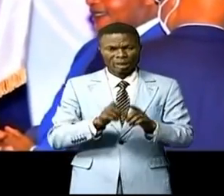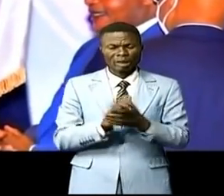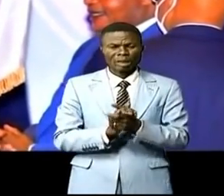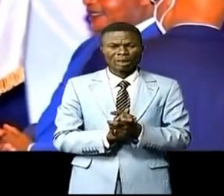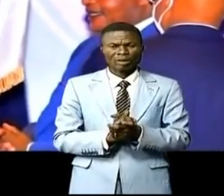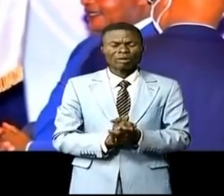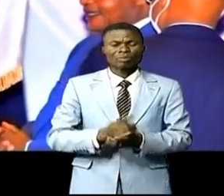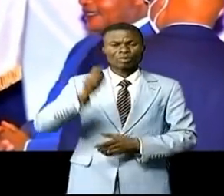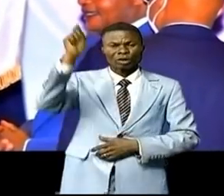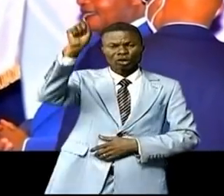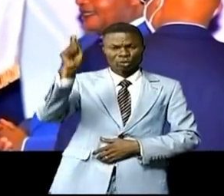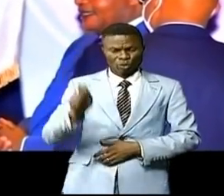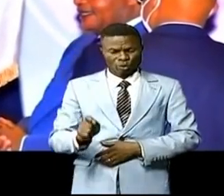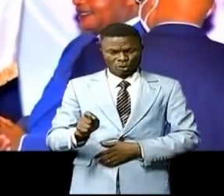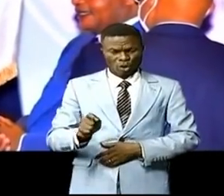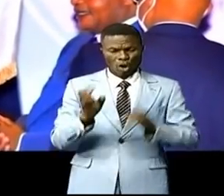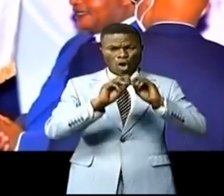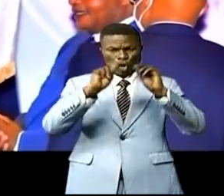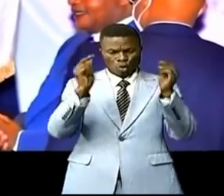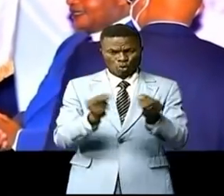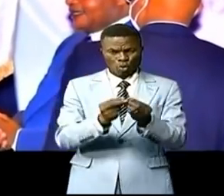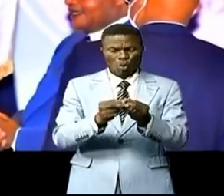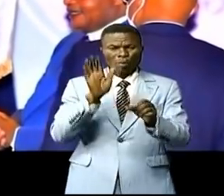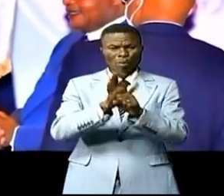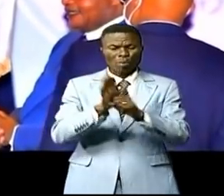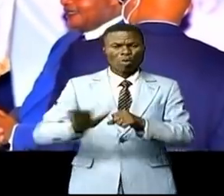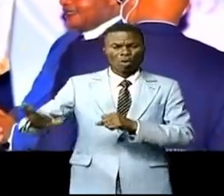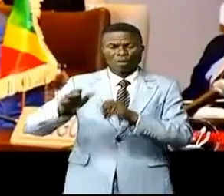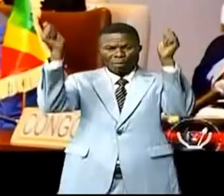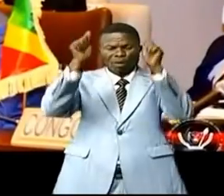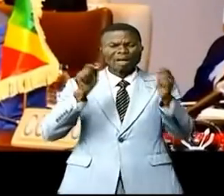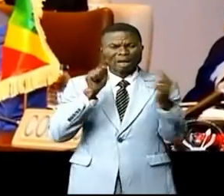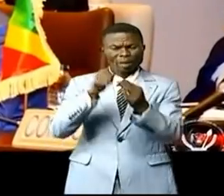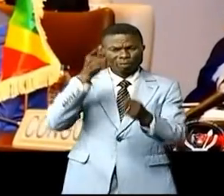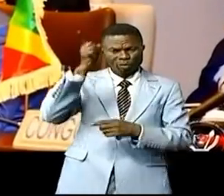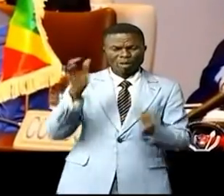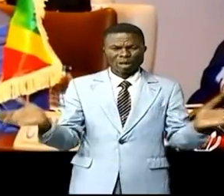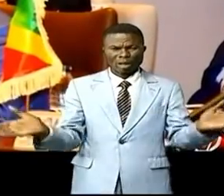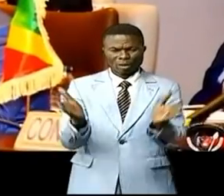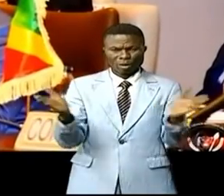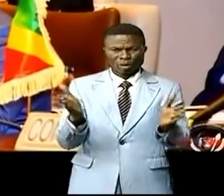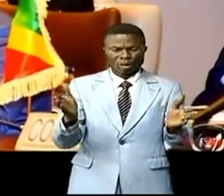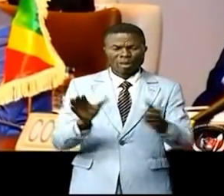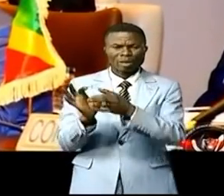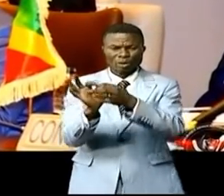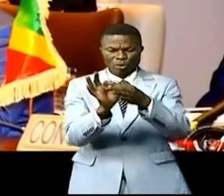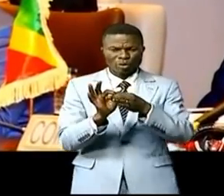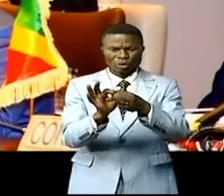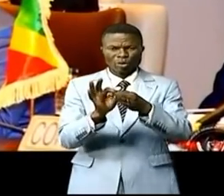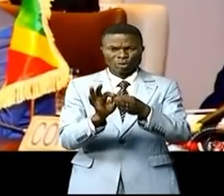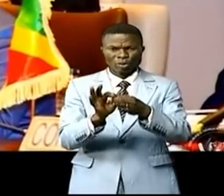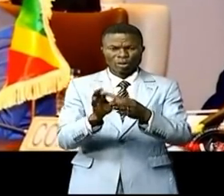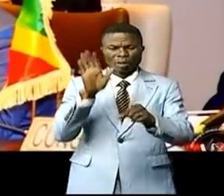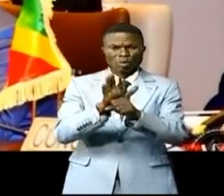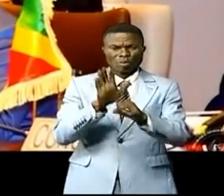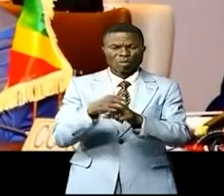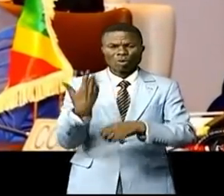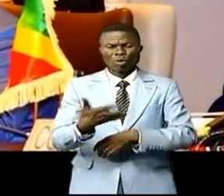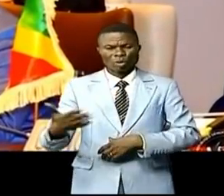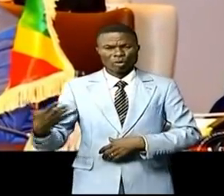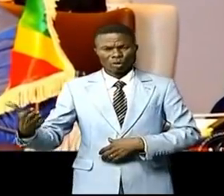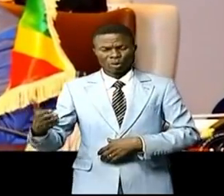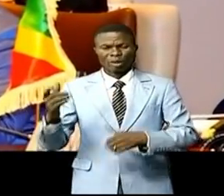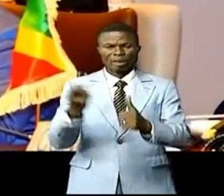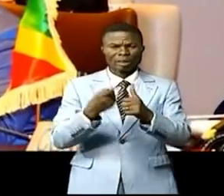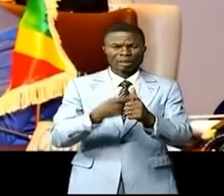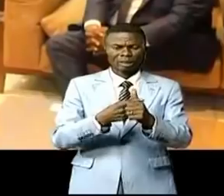et le Tchad. Cette organisation panafricaine a pour objectif le renforcement de la coopération dans divers domaines, entre